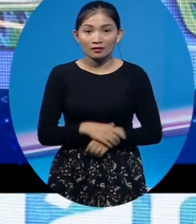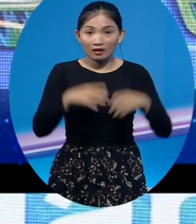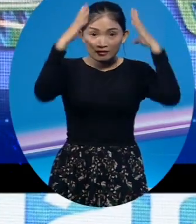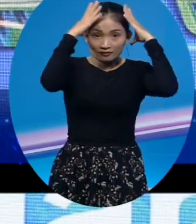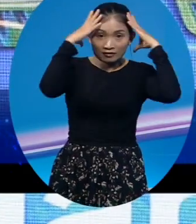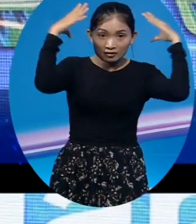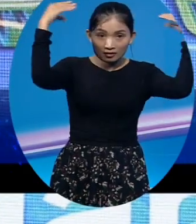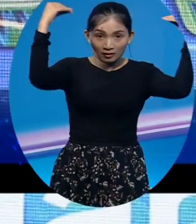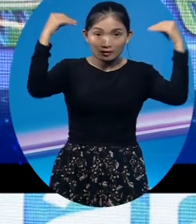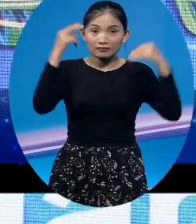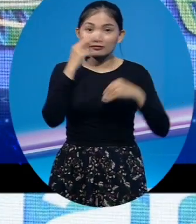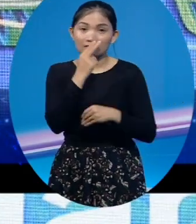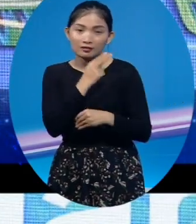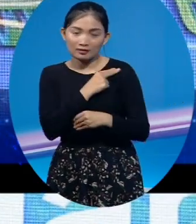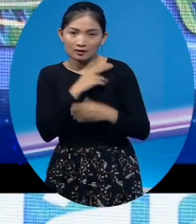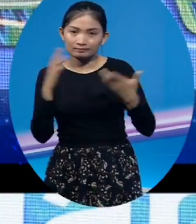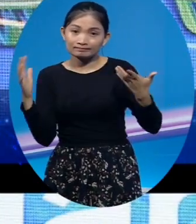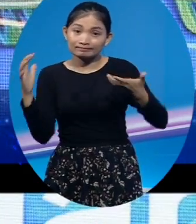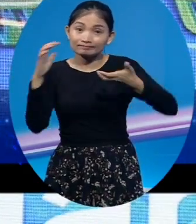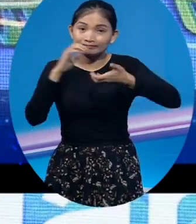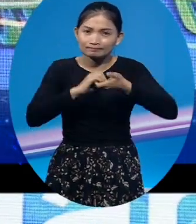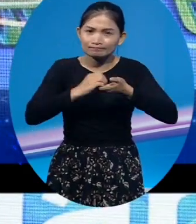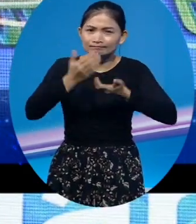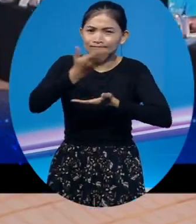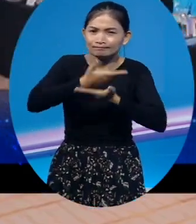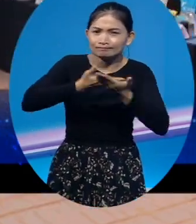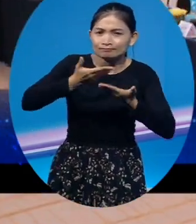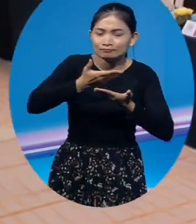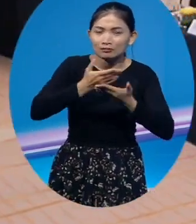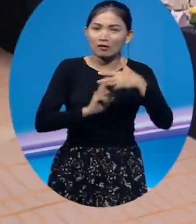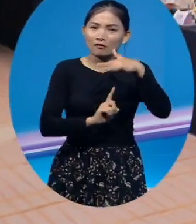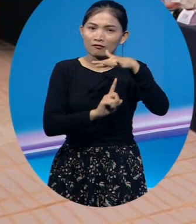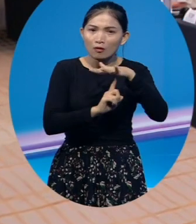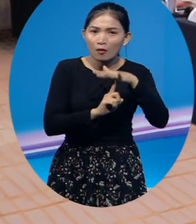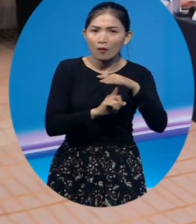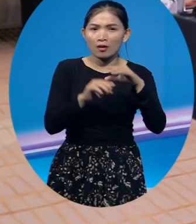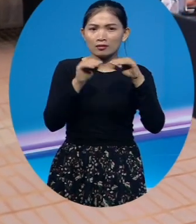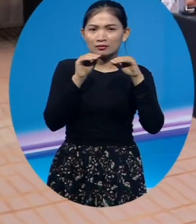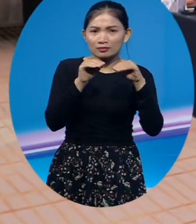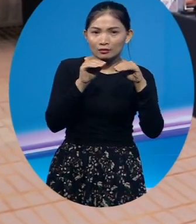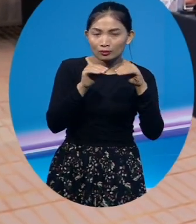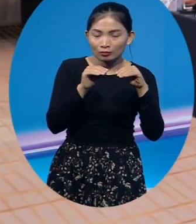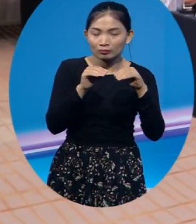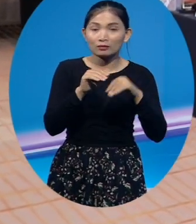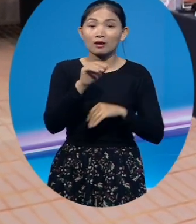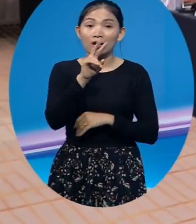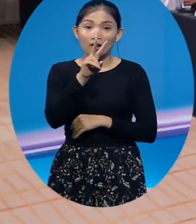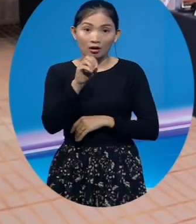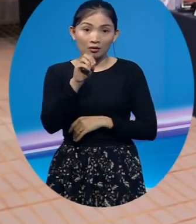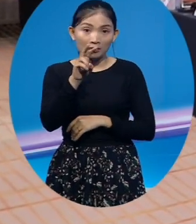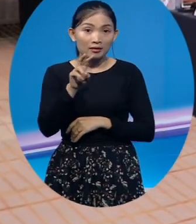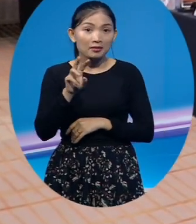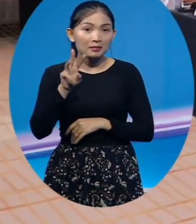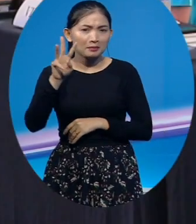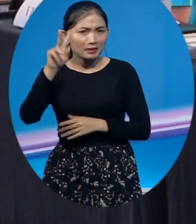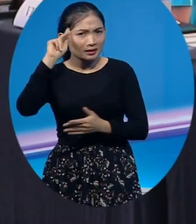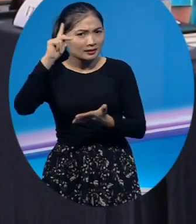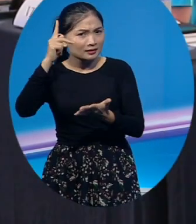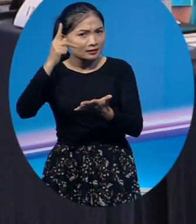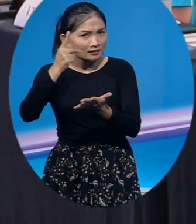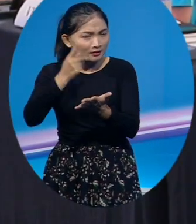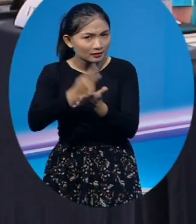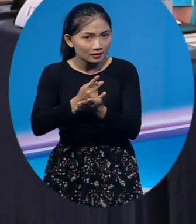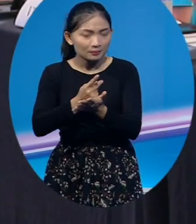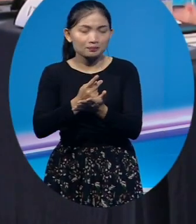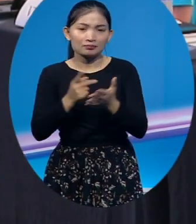Nam trong các lĩnh vực văn hóa, du lịch và giáo dục. Năm 2023 cũng là năm đánh dấu kỷ niệm 50 năm thiết lập quan hệ ngoại